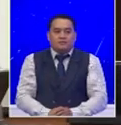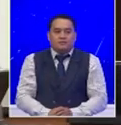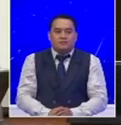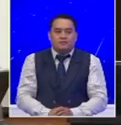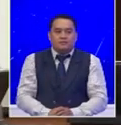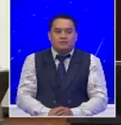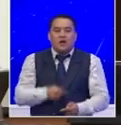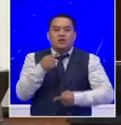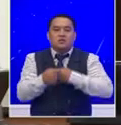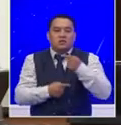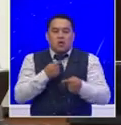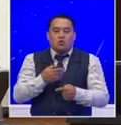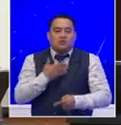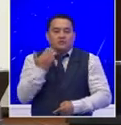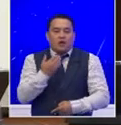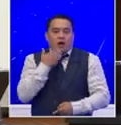Вот в следующий раз зачитается.